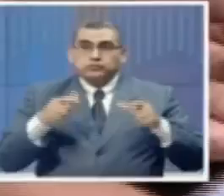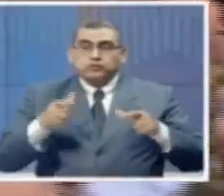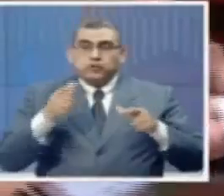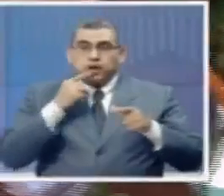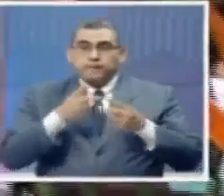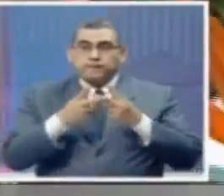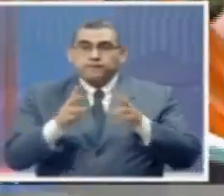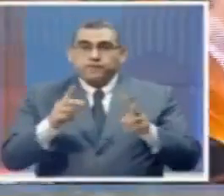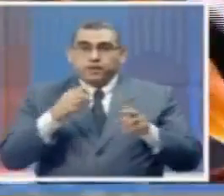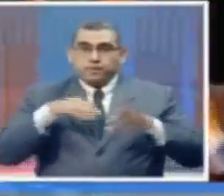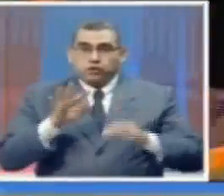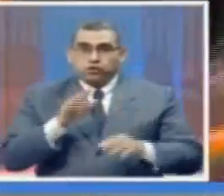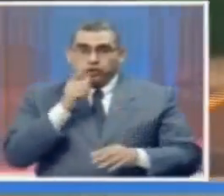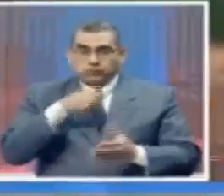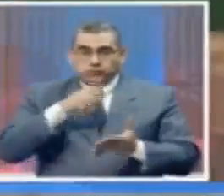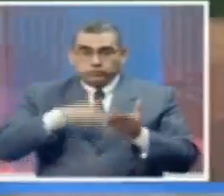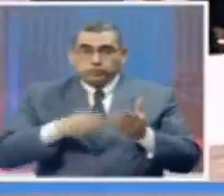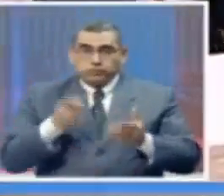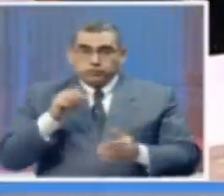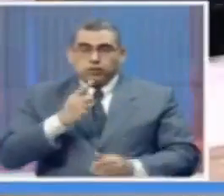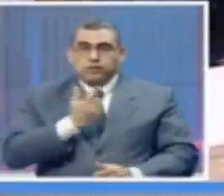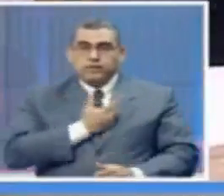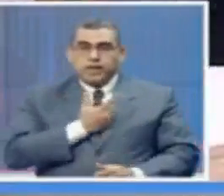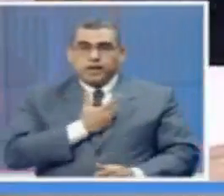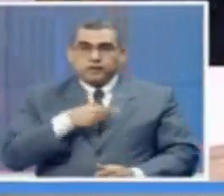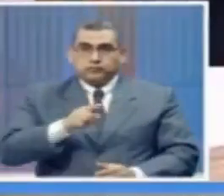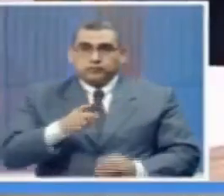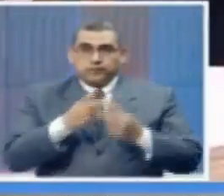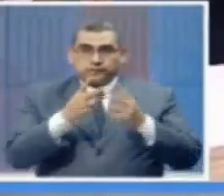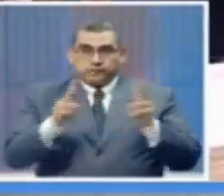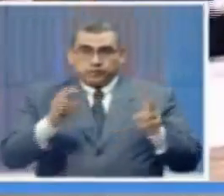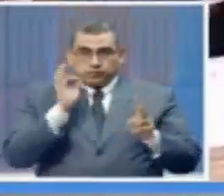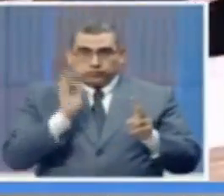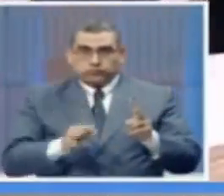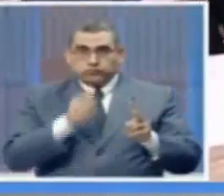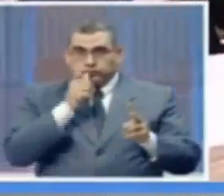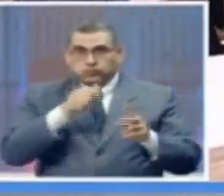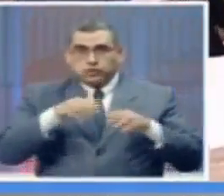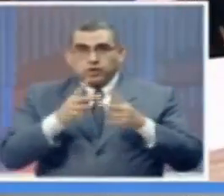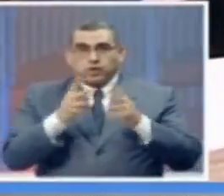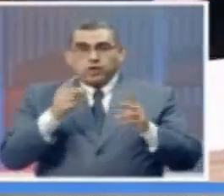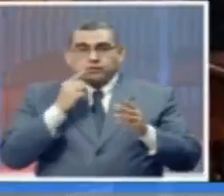الافتتاحية لمجلس النواب والمقرر عقدها الثلاثاء القادم ستكون بمثابة جلسة